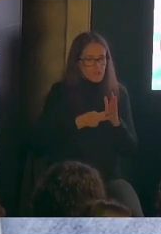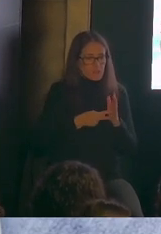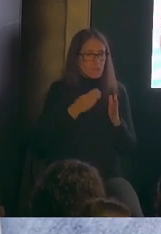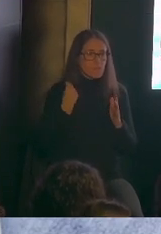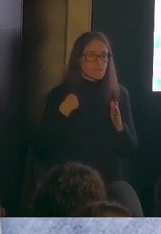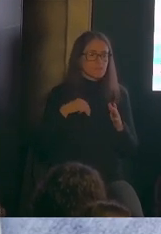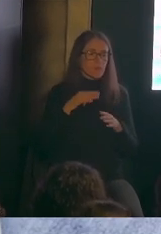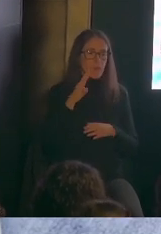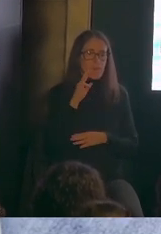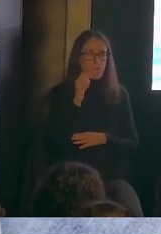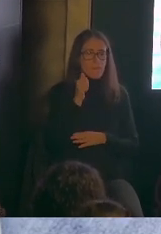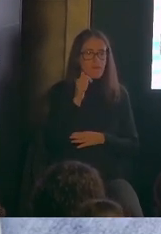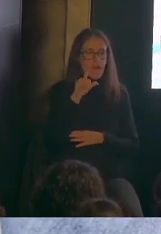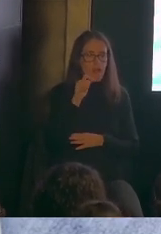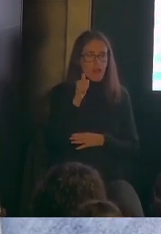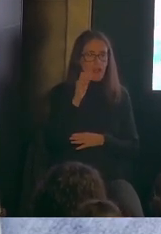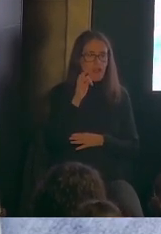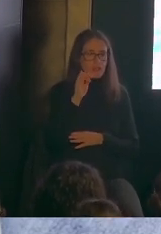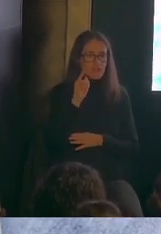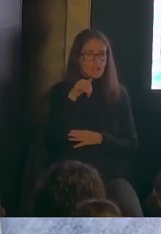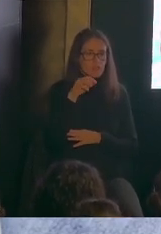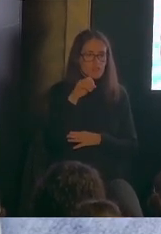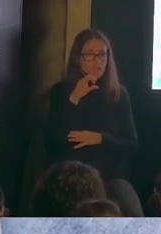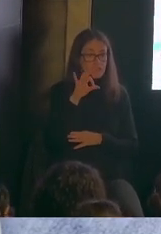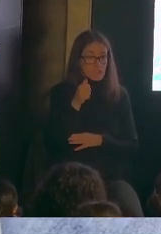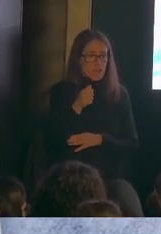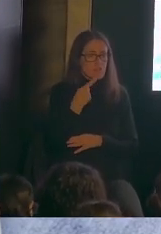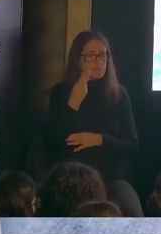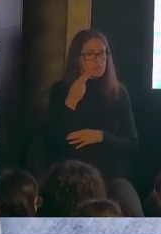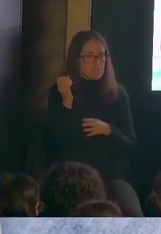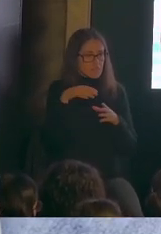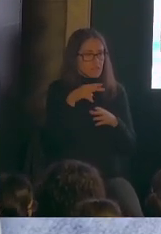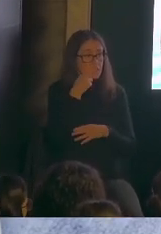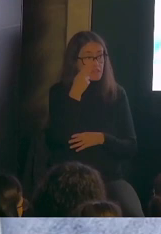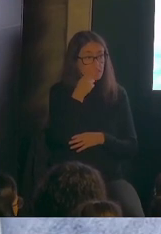que la palatinosa, per exemple, és un ingredient que és força interessant.